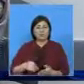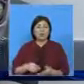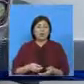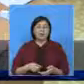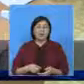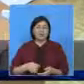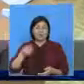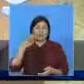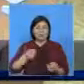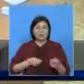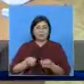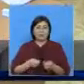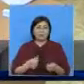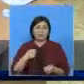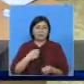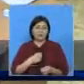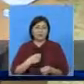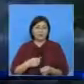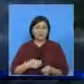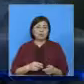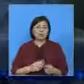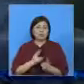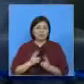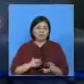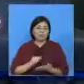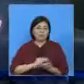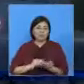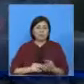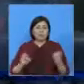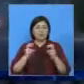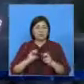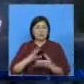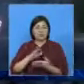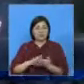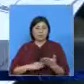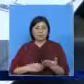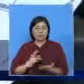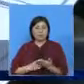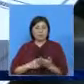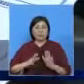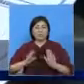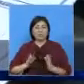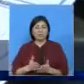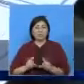жеке қабылдауында болып, өз өтінішін жеткізген. Тергеу амалы жалғасып жатыр. Қылмыстық іс дәлелденген жағдайда